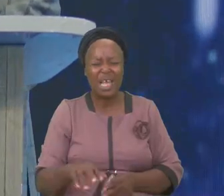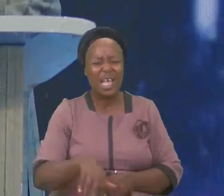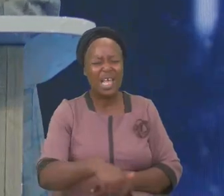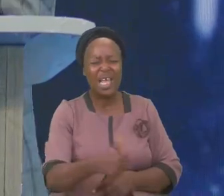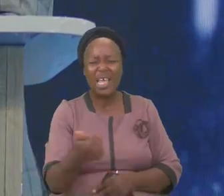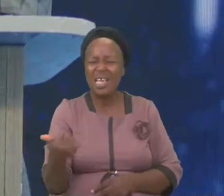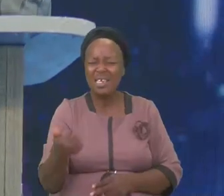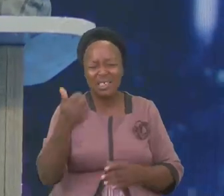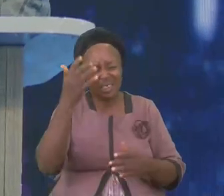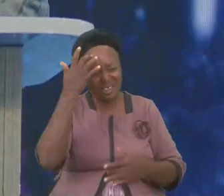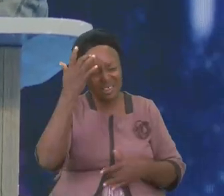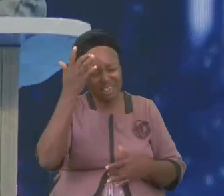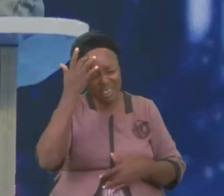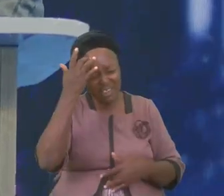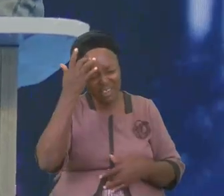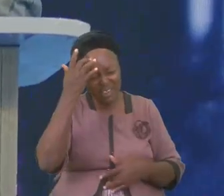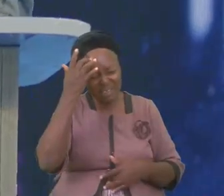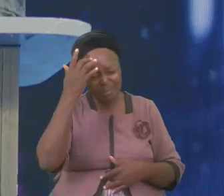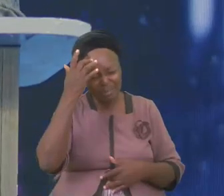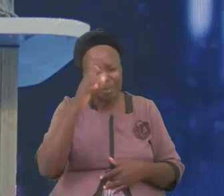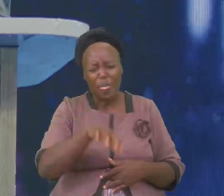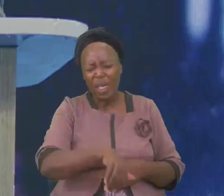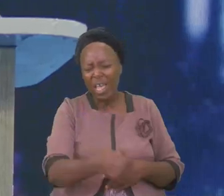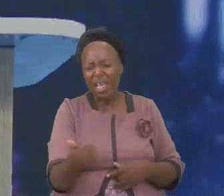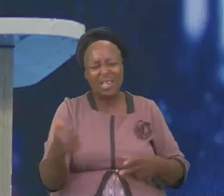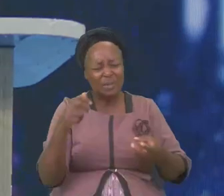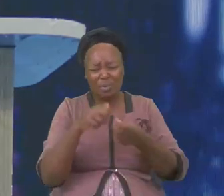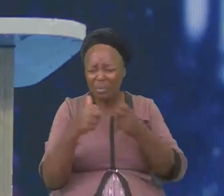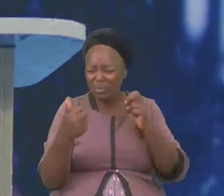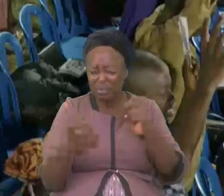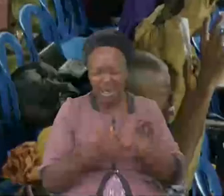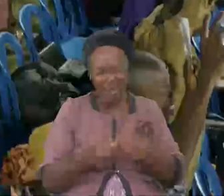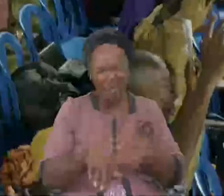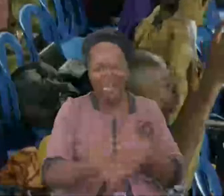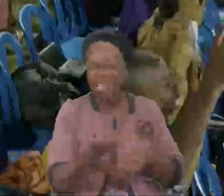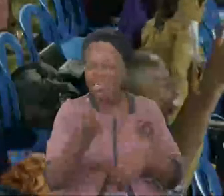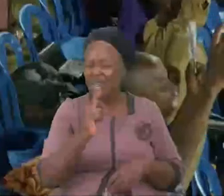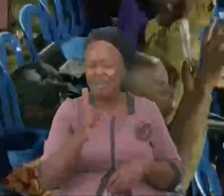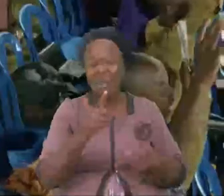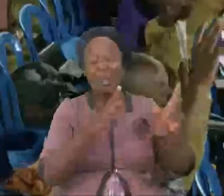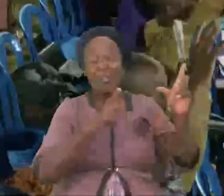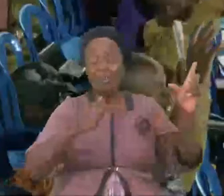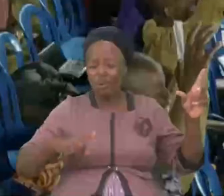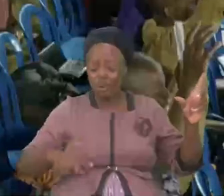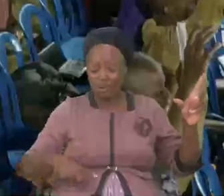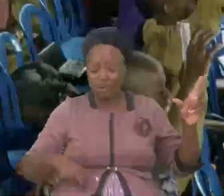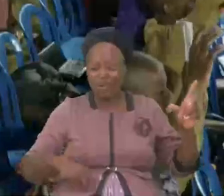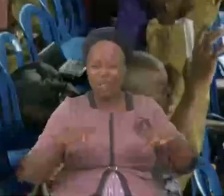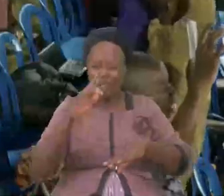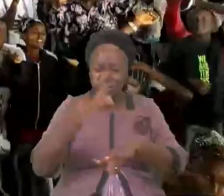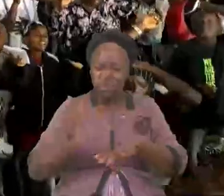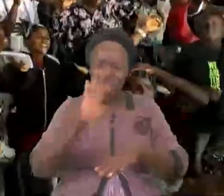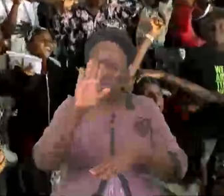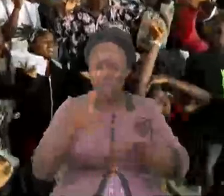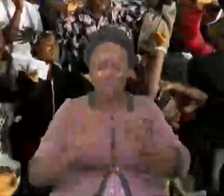Toute infirmité, toute maladie, tout mal, n'importe où, Seigneur, touche